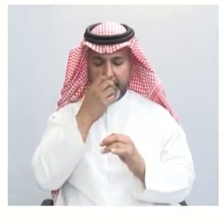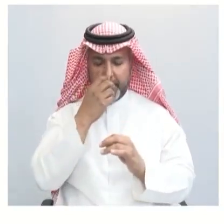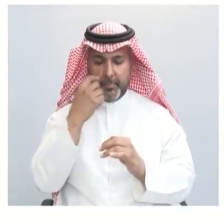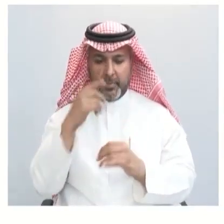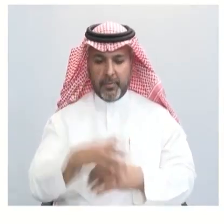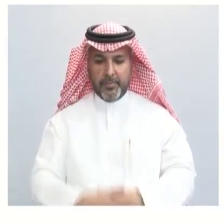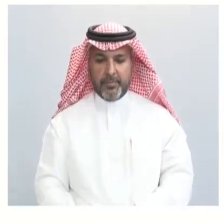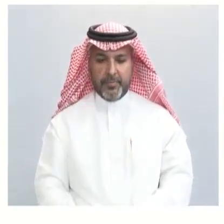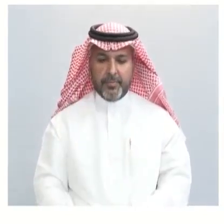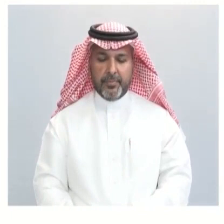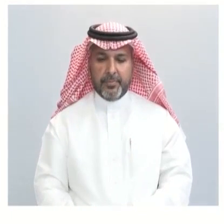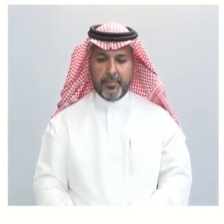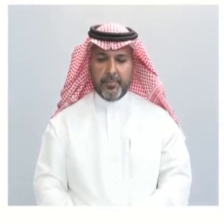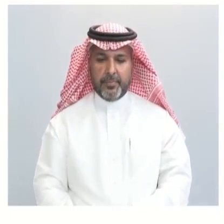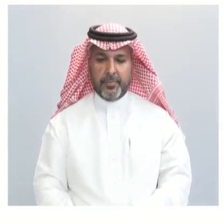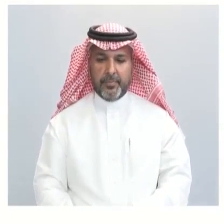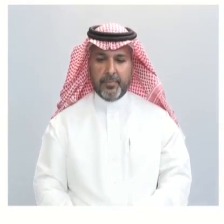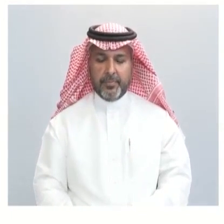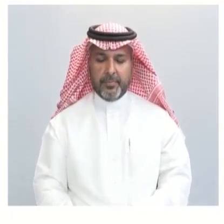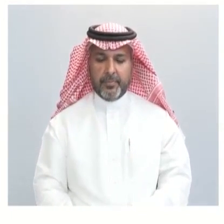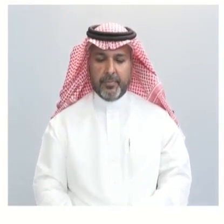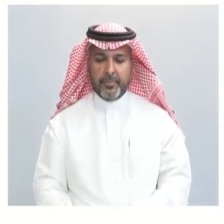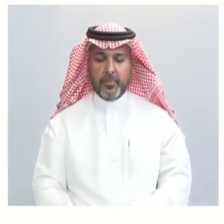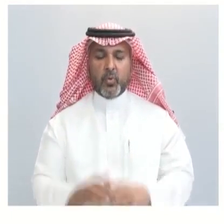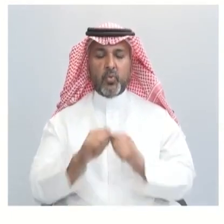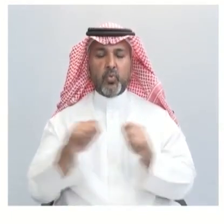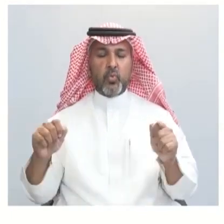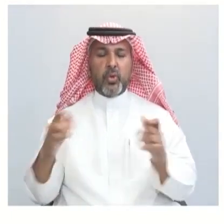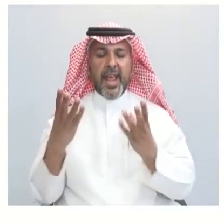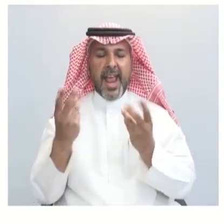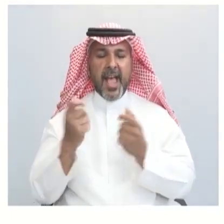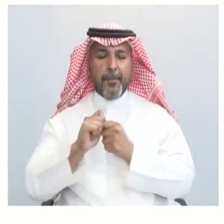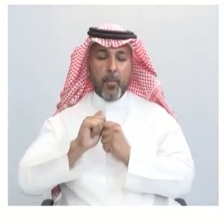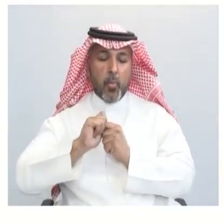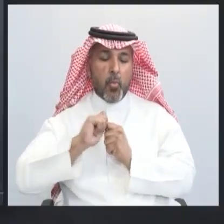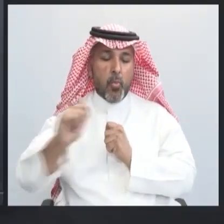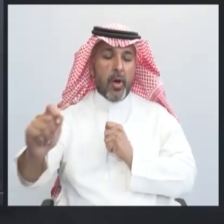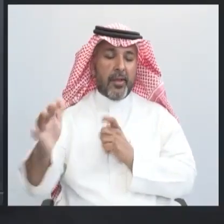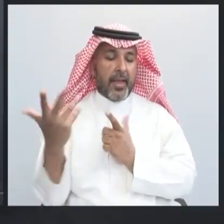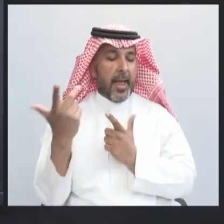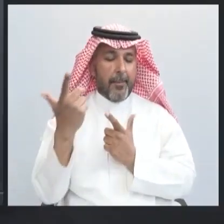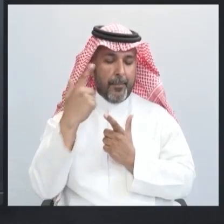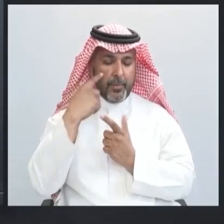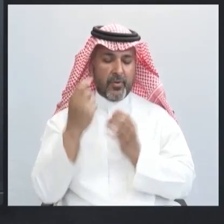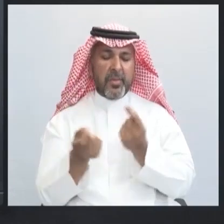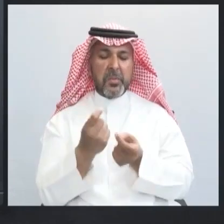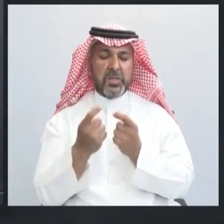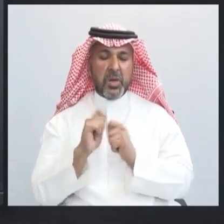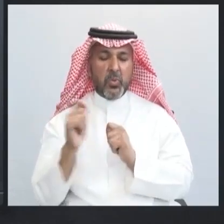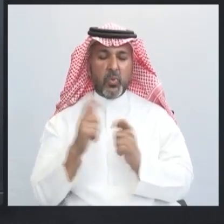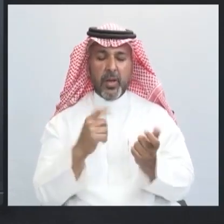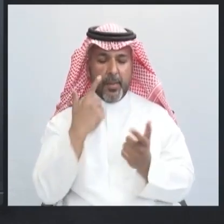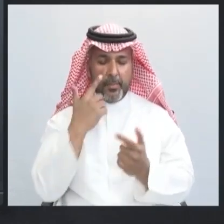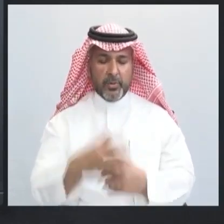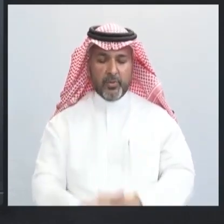واقع الحياه نبغى احنا نوجد اللي هو طول وعرض هل ناخذ قيم سالبه هل نطلع خط التقارب الراسي